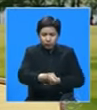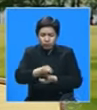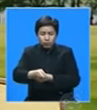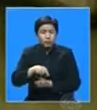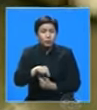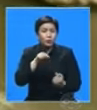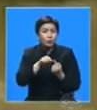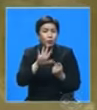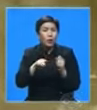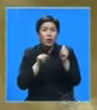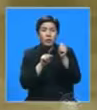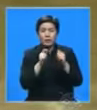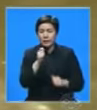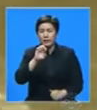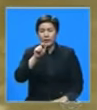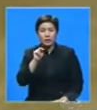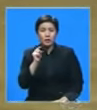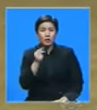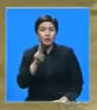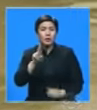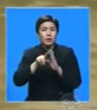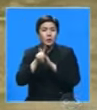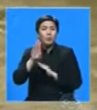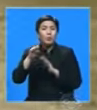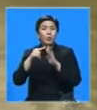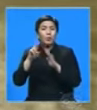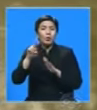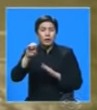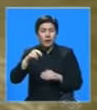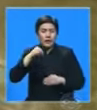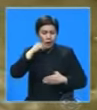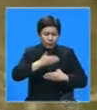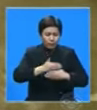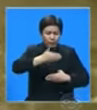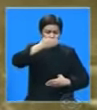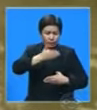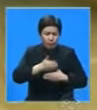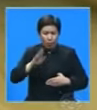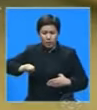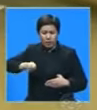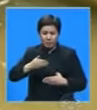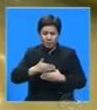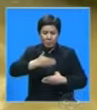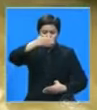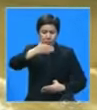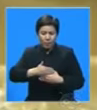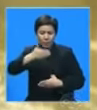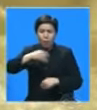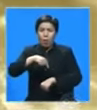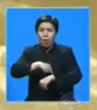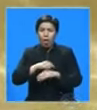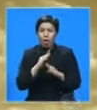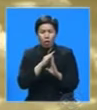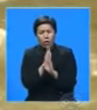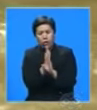ชัยอำเภออินบุรีการเปิดปิดประตูน้ำไม่เป็นเวลามีกลุ่มนายทุนครอบครองกุญแจผลการดำเนินการหน่วยงานราช